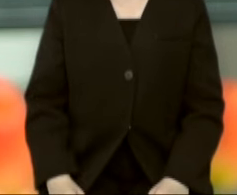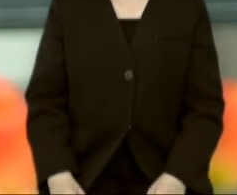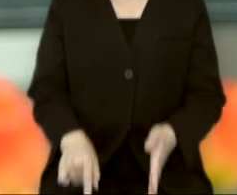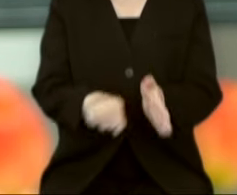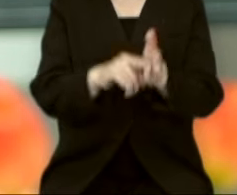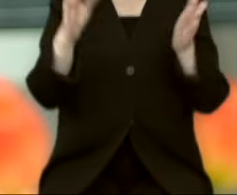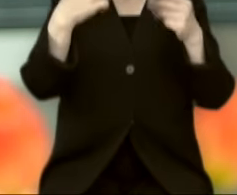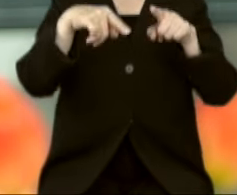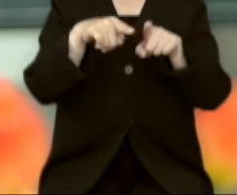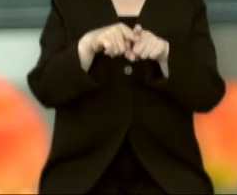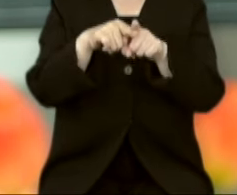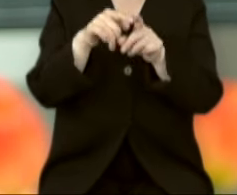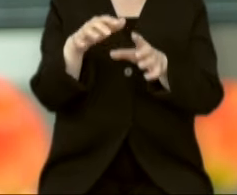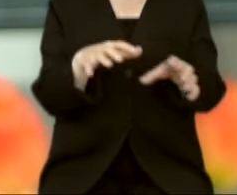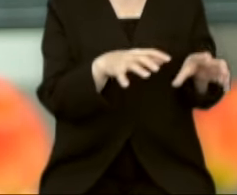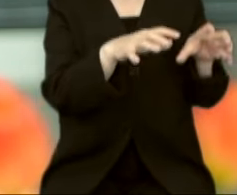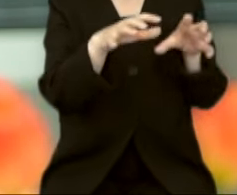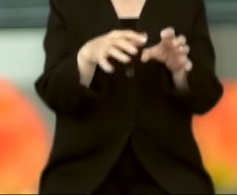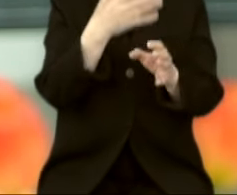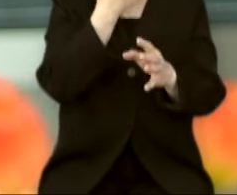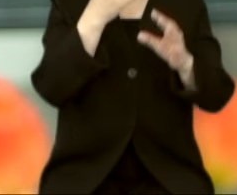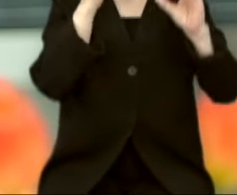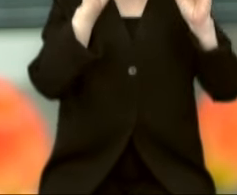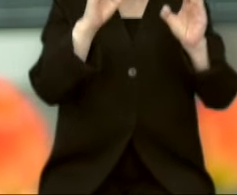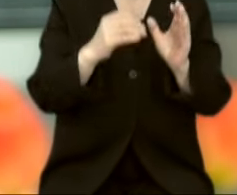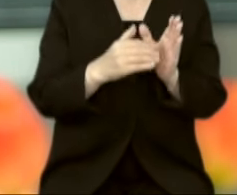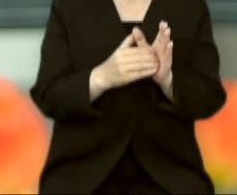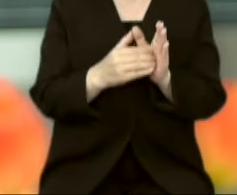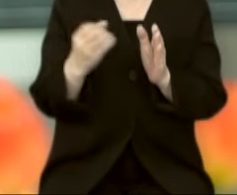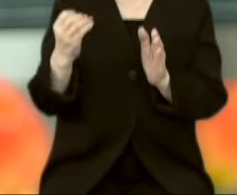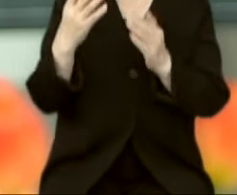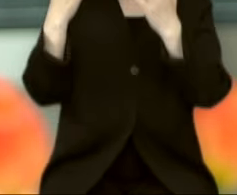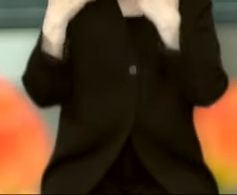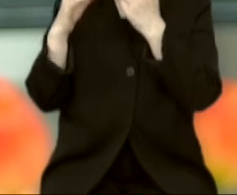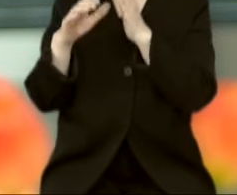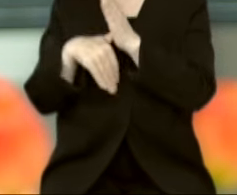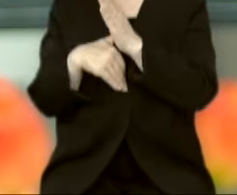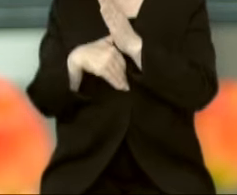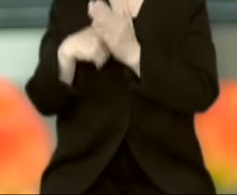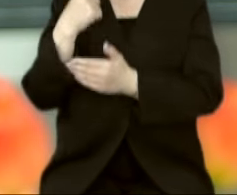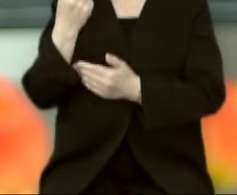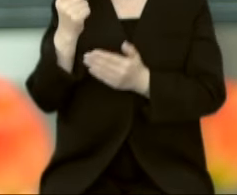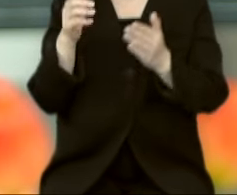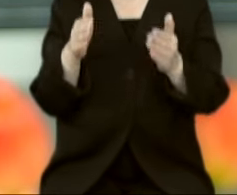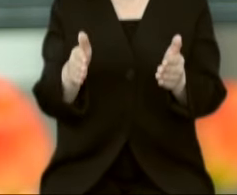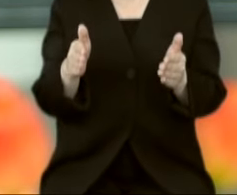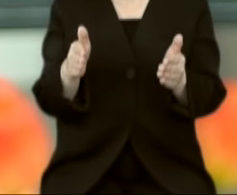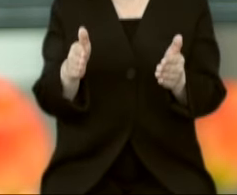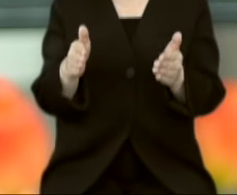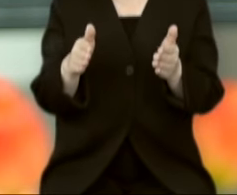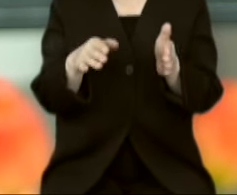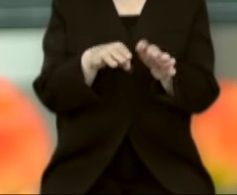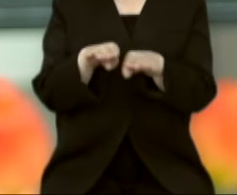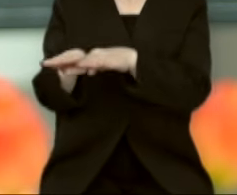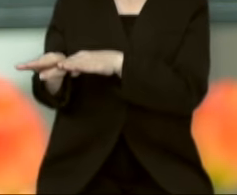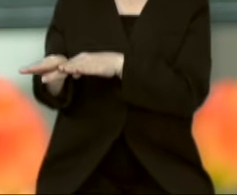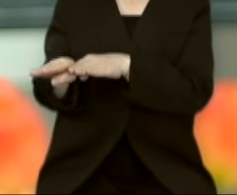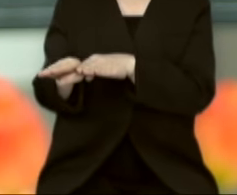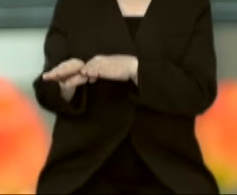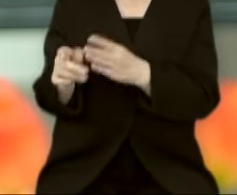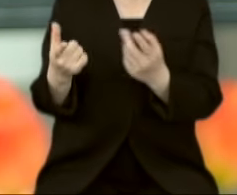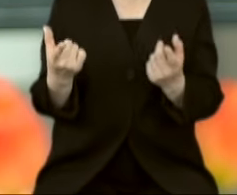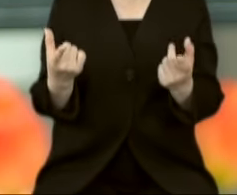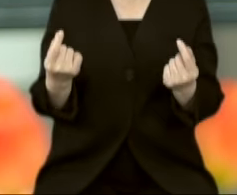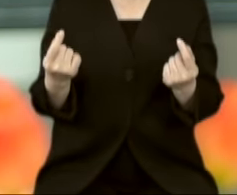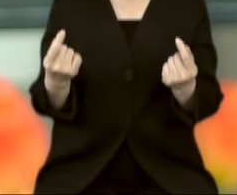저희가 신학생들을 데리고 다니면서 계속해서 복음 전도하고 여름이면 한 달 정도 신학생들 방학 기간에